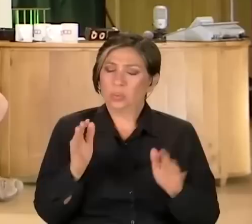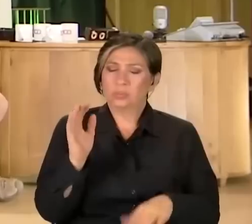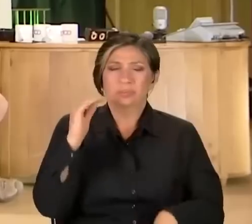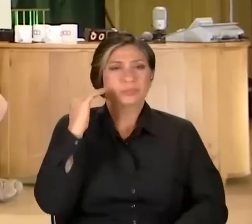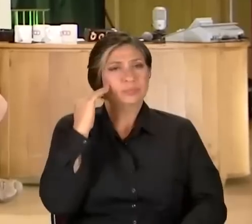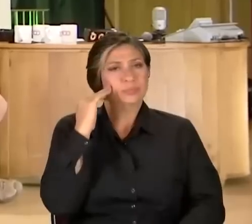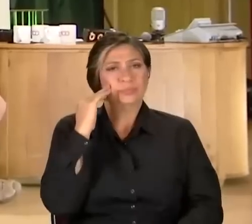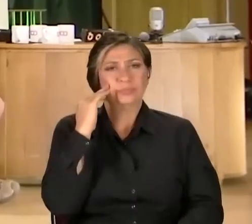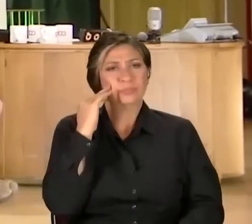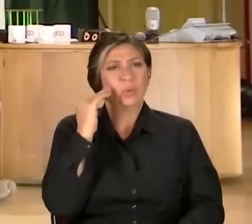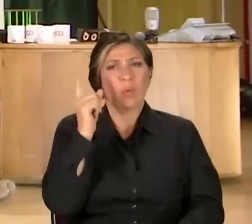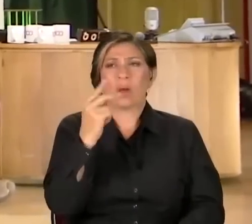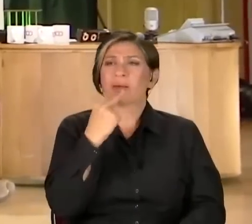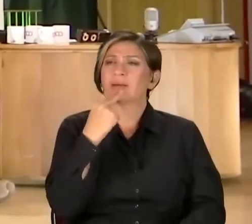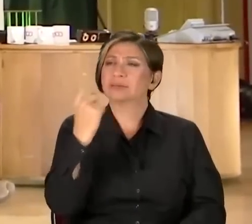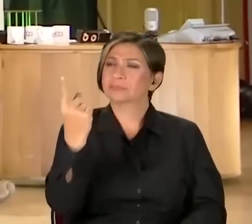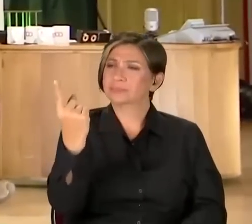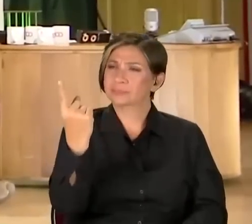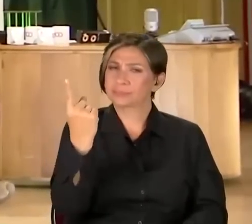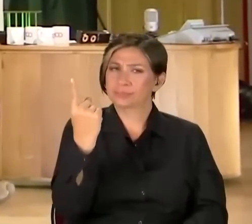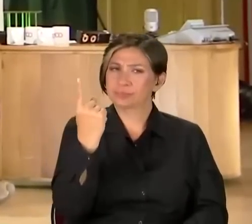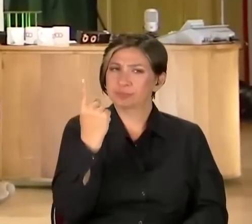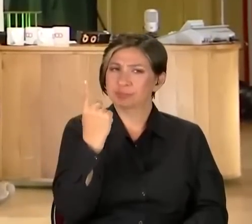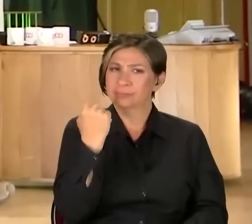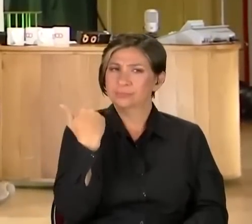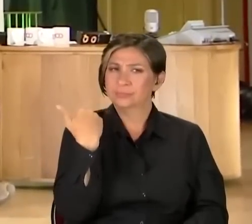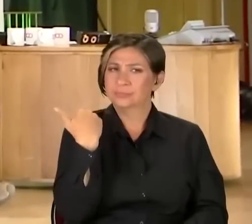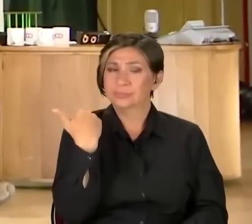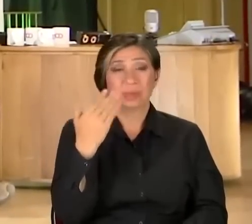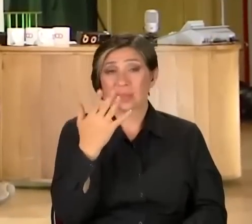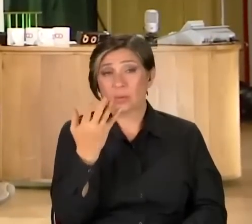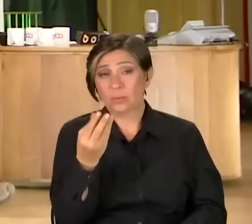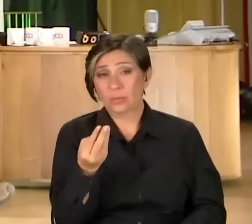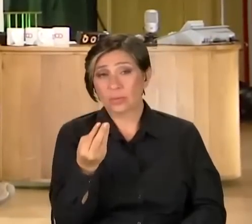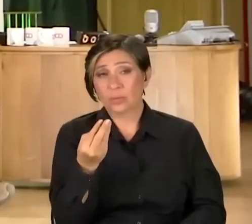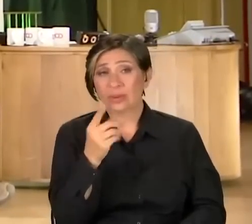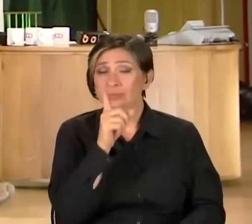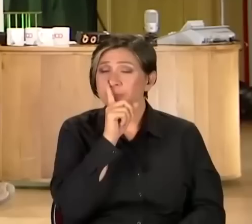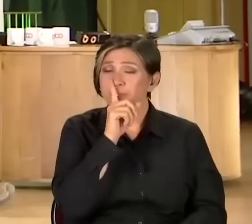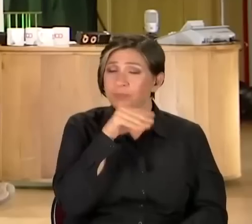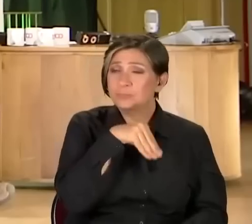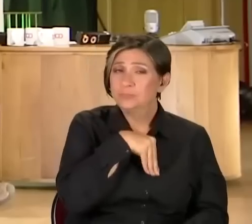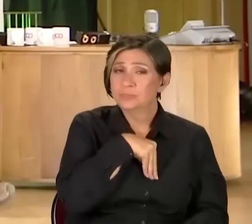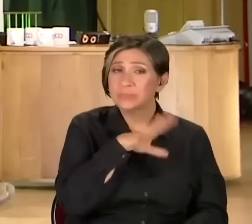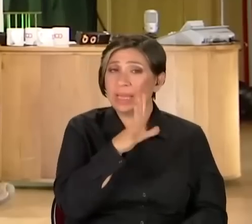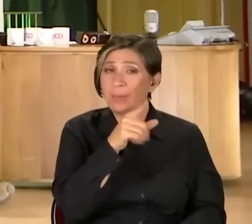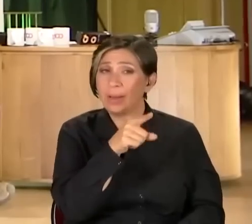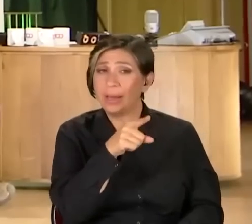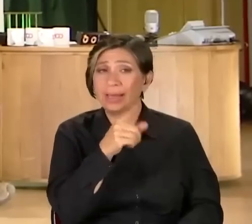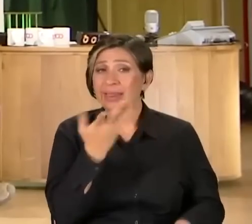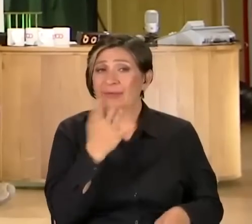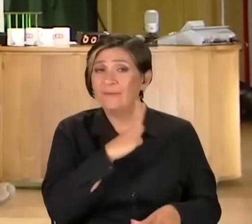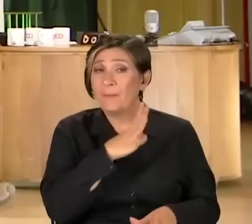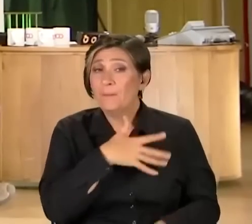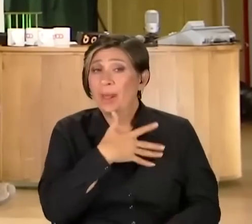ve İşte o kadın yaklaşıyor ve bana diyor ki Ne o İçine kapanık bir çocuksun galiba Neyin